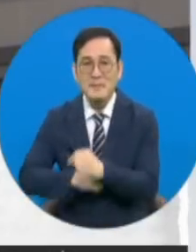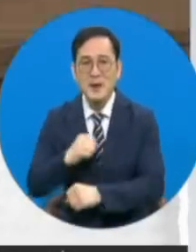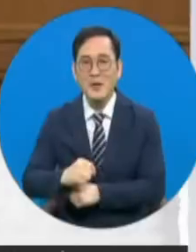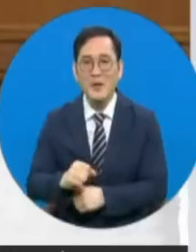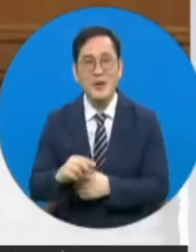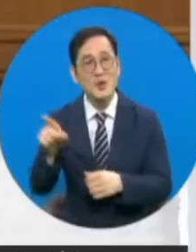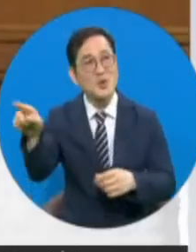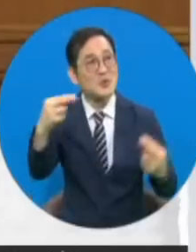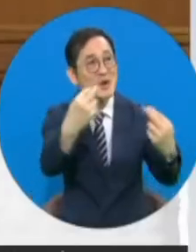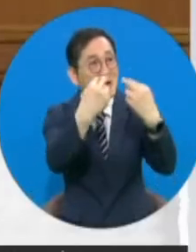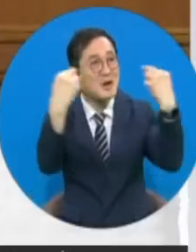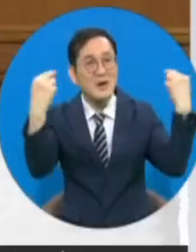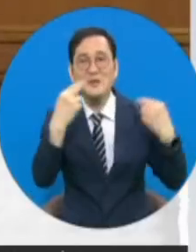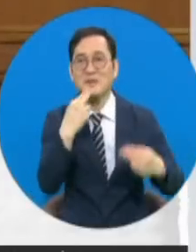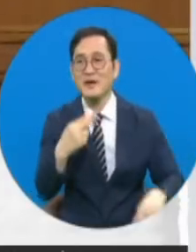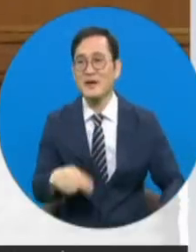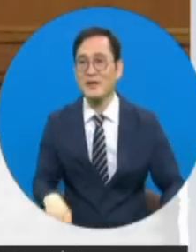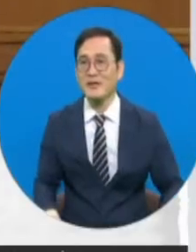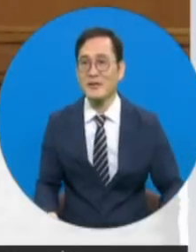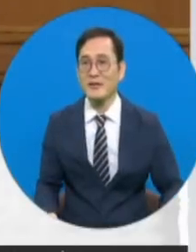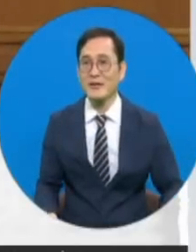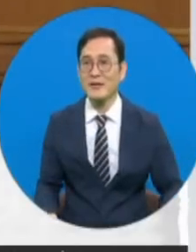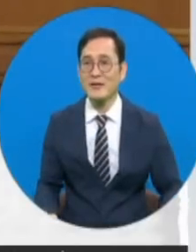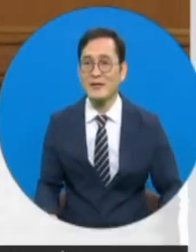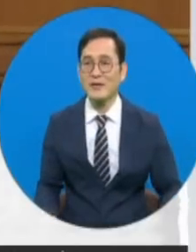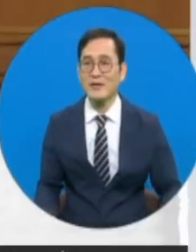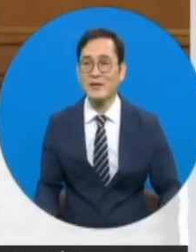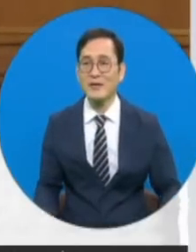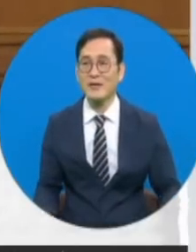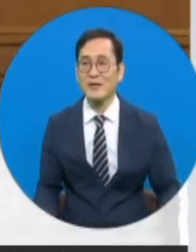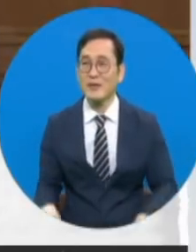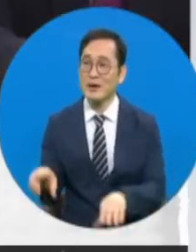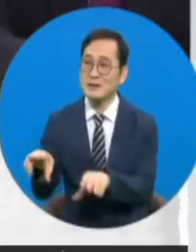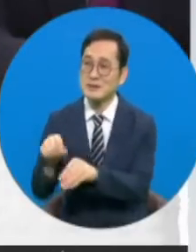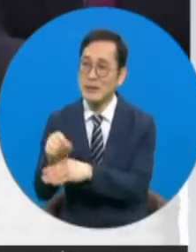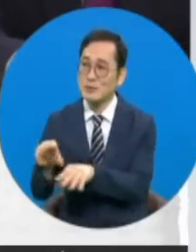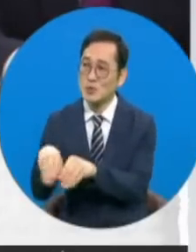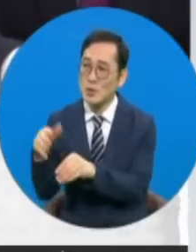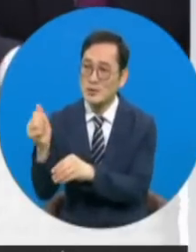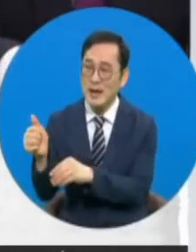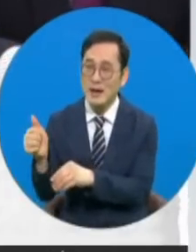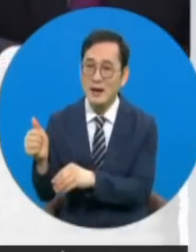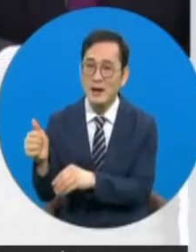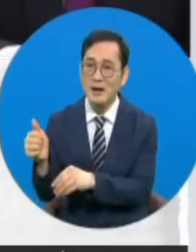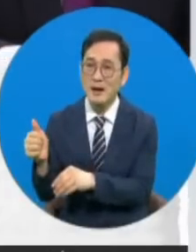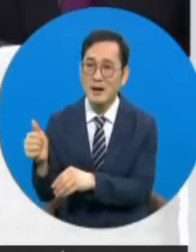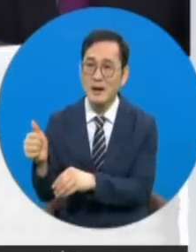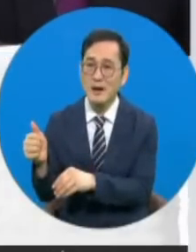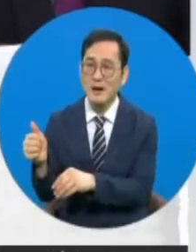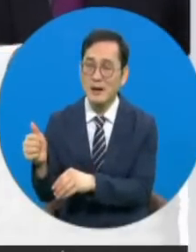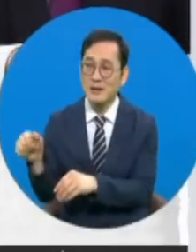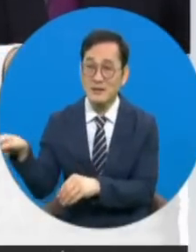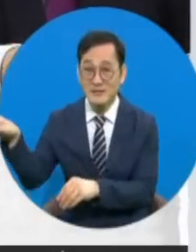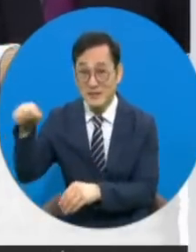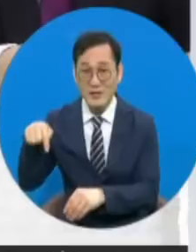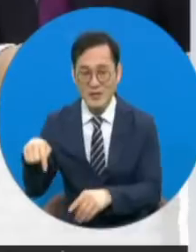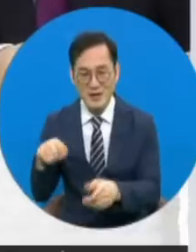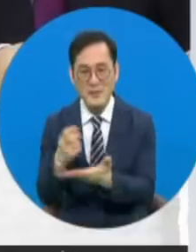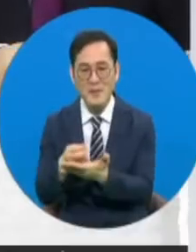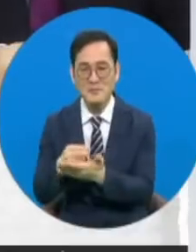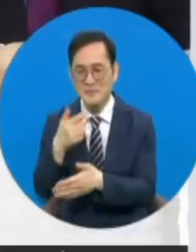최근 고위직인 사무총장 사무 찾아야 제일 알아요 근데 그러다 보니까 사무총장부터 시작해서 자기들이 인사를 자기